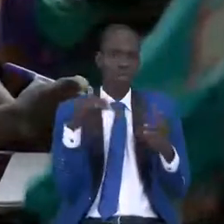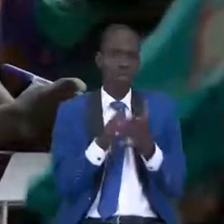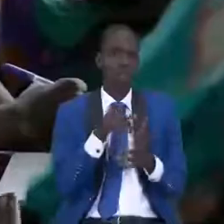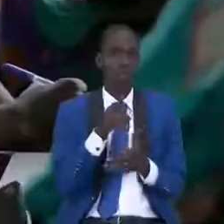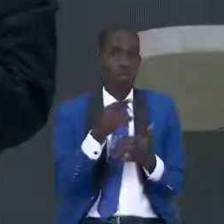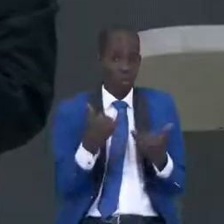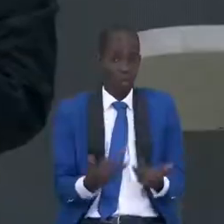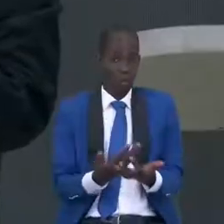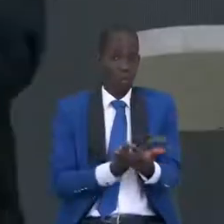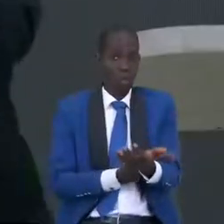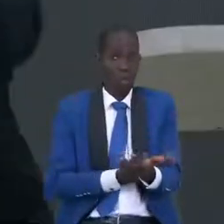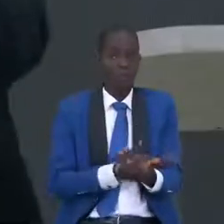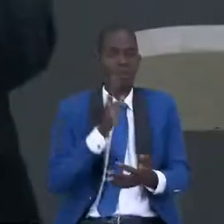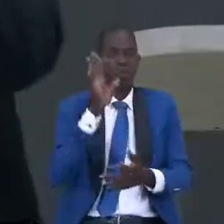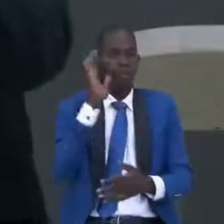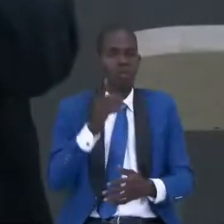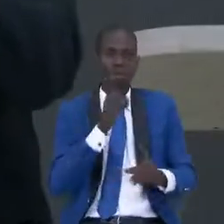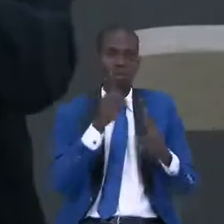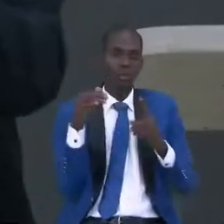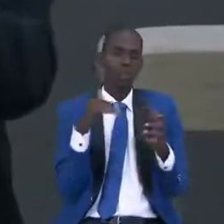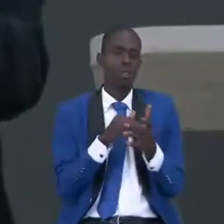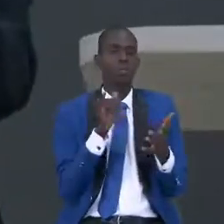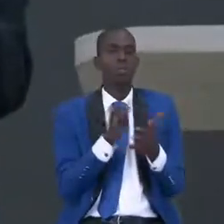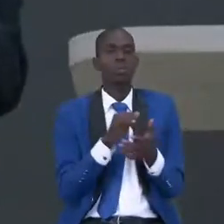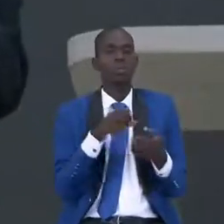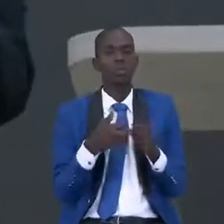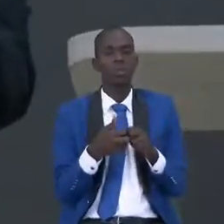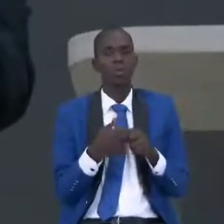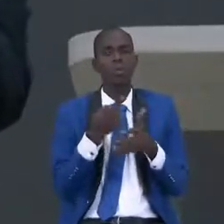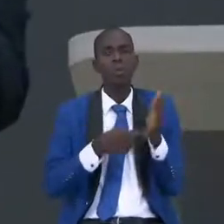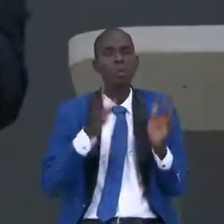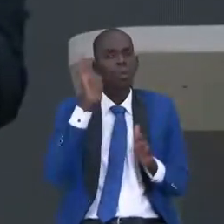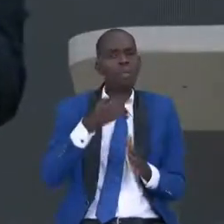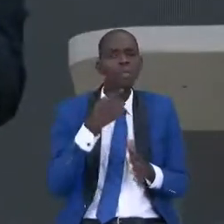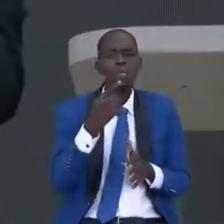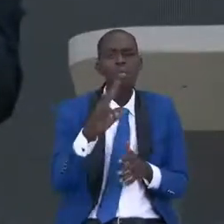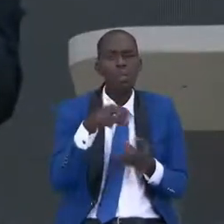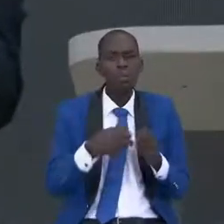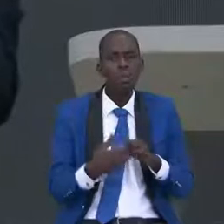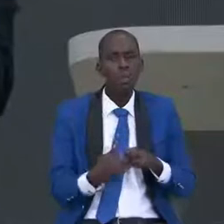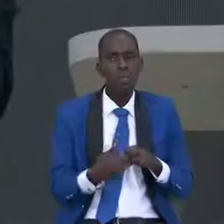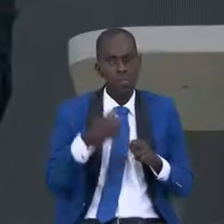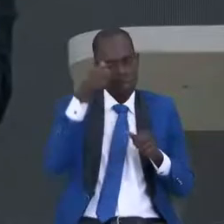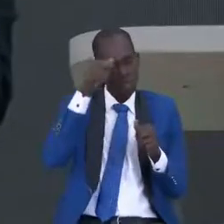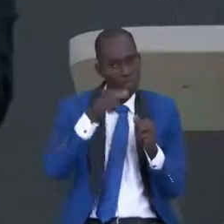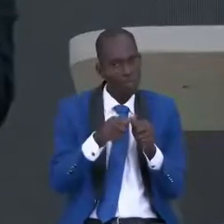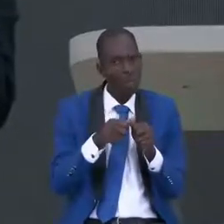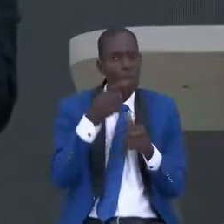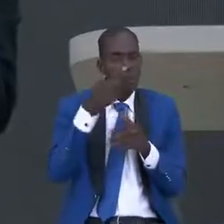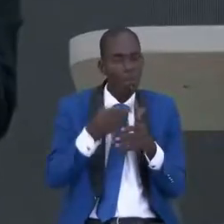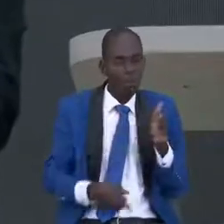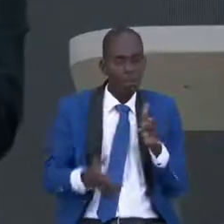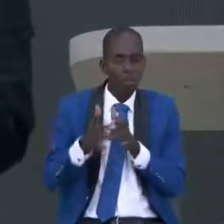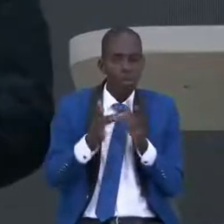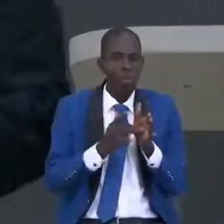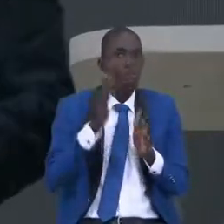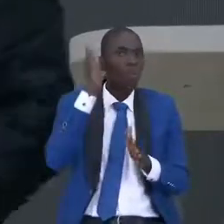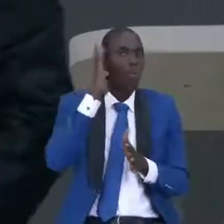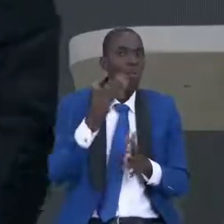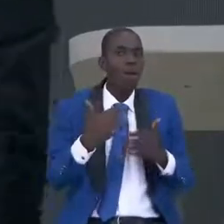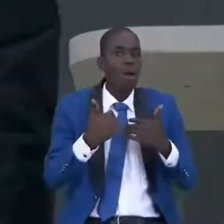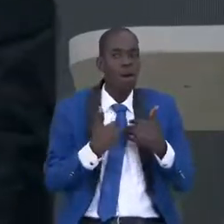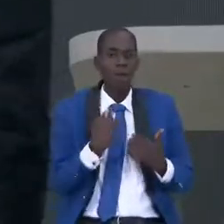Et qu'est-ce que je dois dire à la montagne? Dis à la montagne ce que Jésus aurait dit à la montagne si